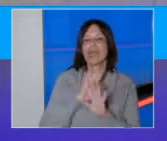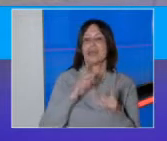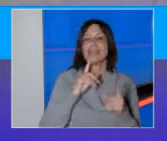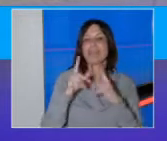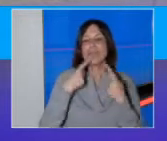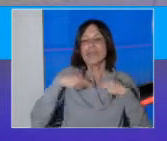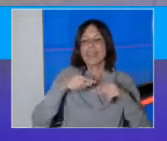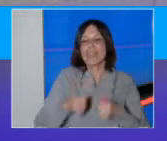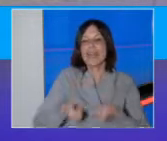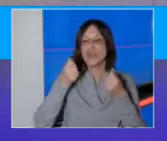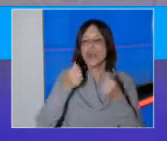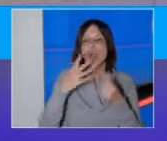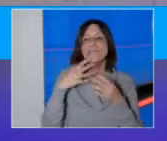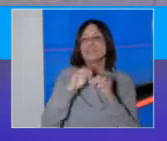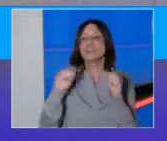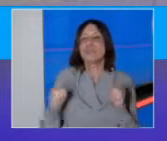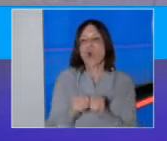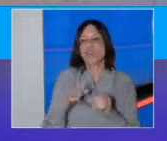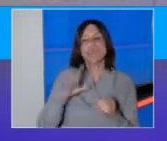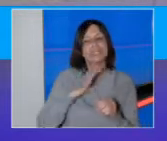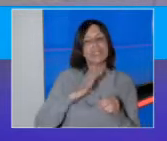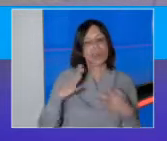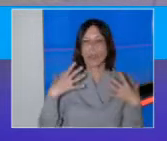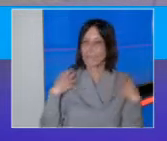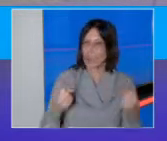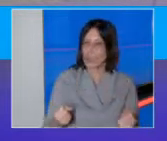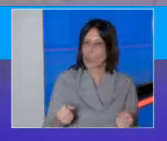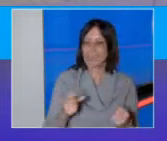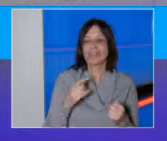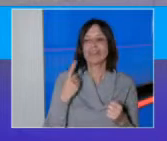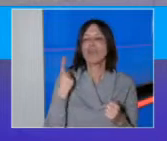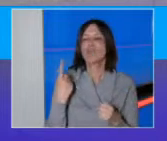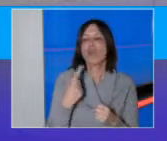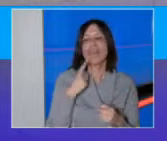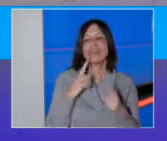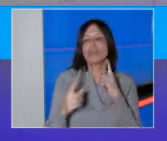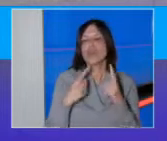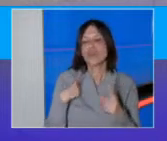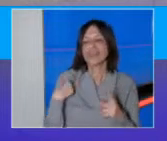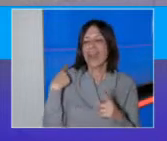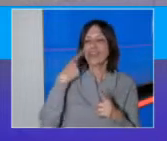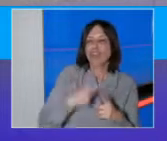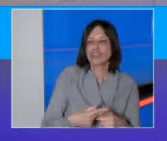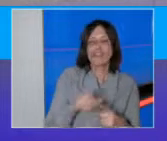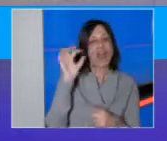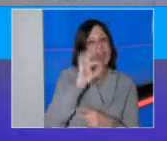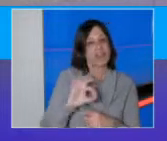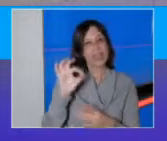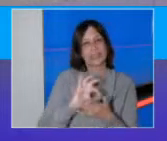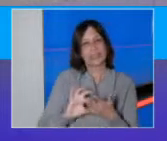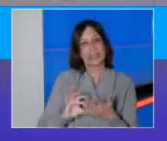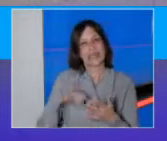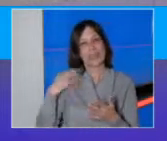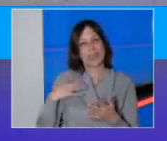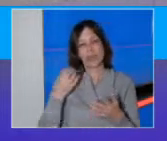שזה לא עולה. זה כל המשפחות בסיכון בריאותי. כל דיון, לצערי הרב, עד לרגע זה, עדיין משרד הבריאות